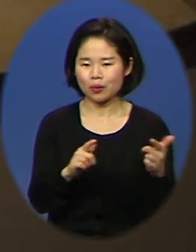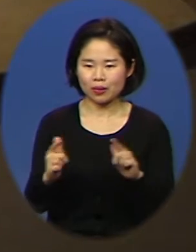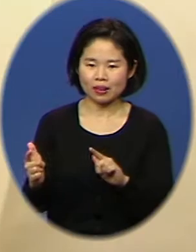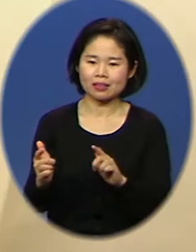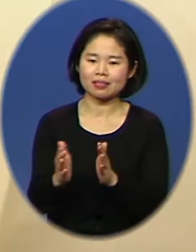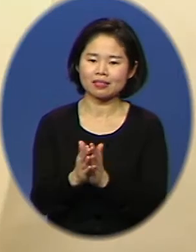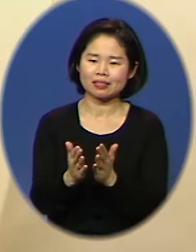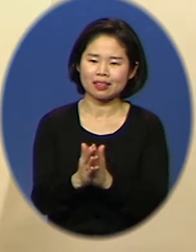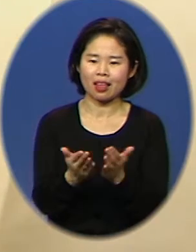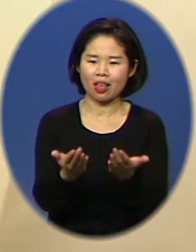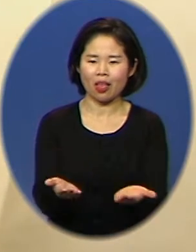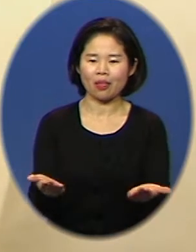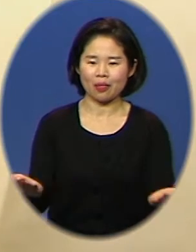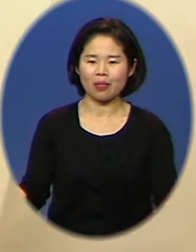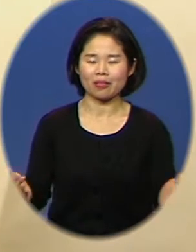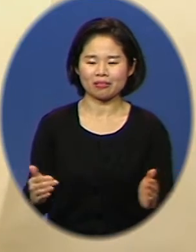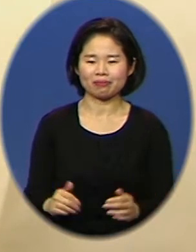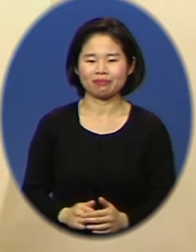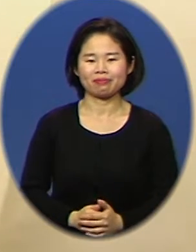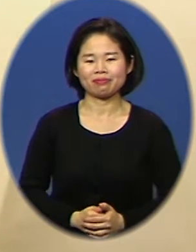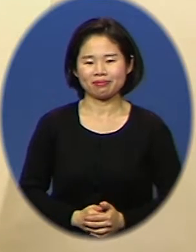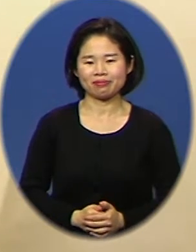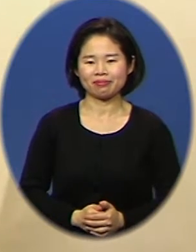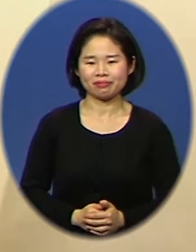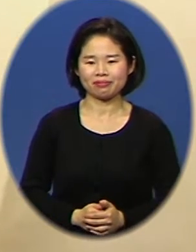전시되어 있습니다.